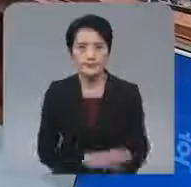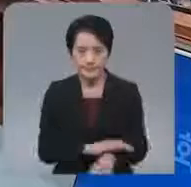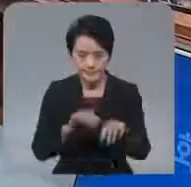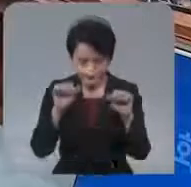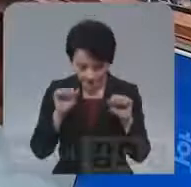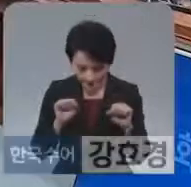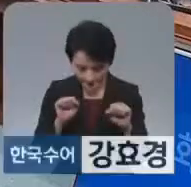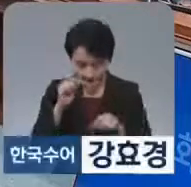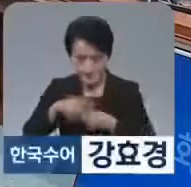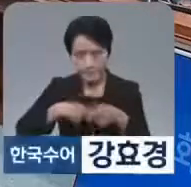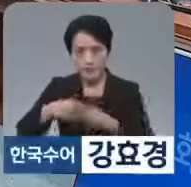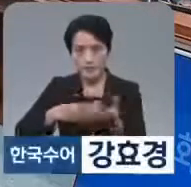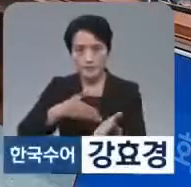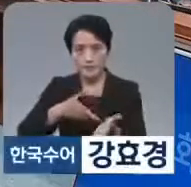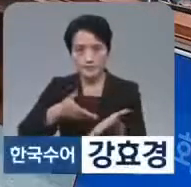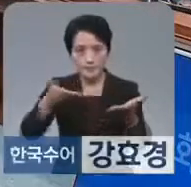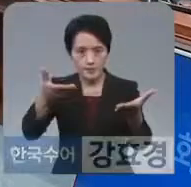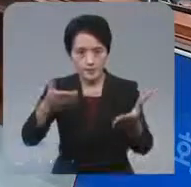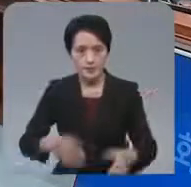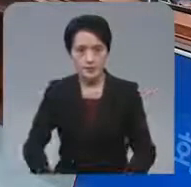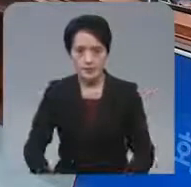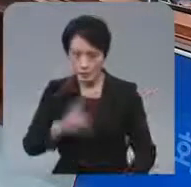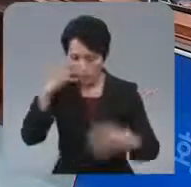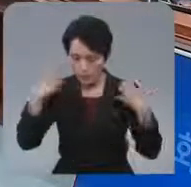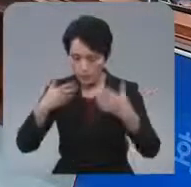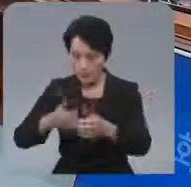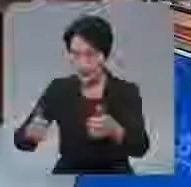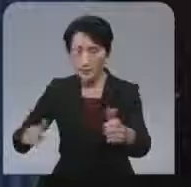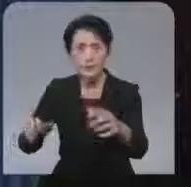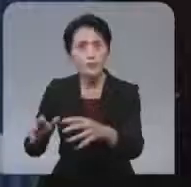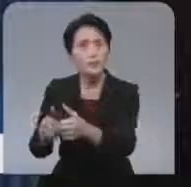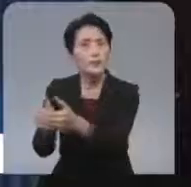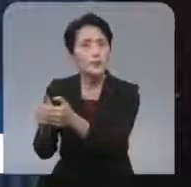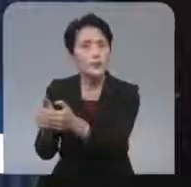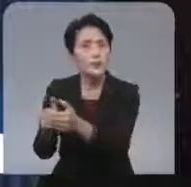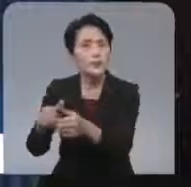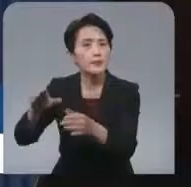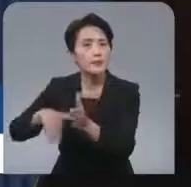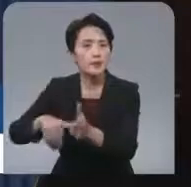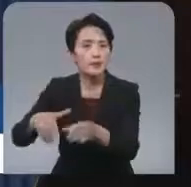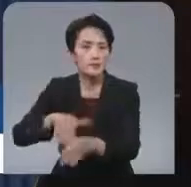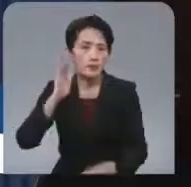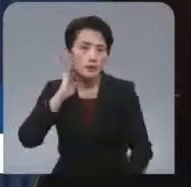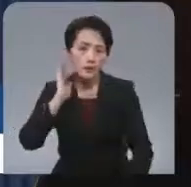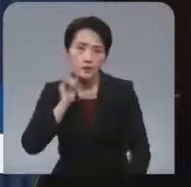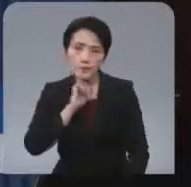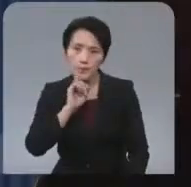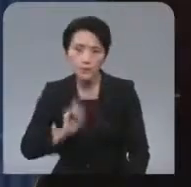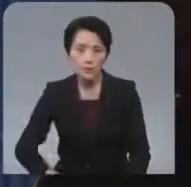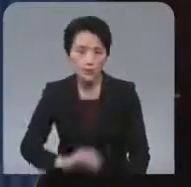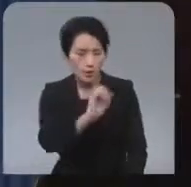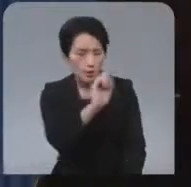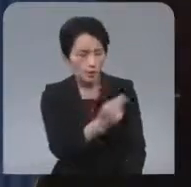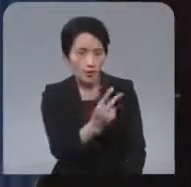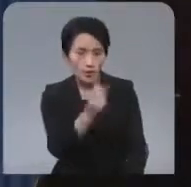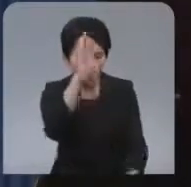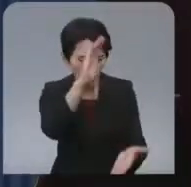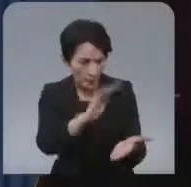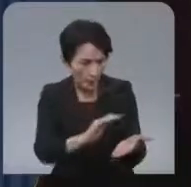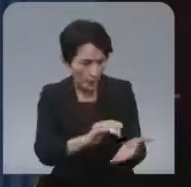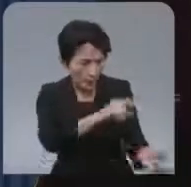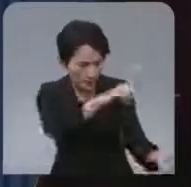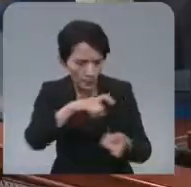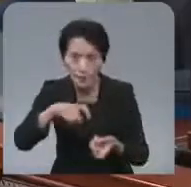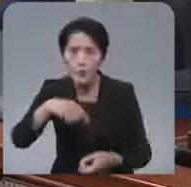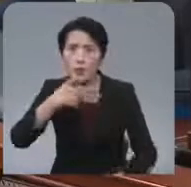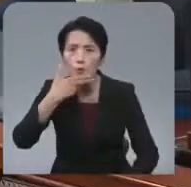нехватка водного раствора мочевины и кричу материала используемого дизельных транспортных средств для сокращения выбросов вредных